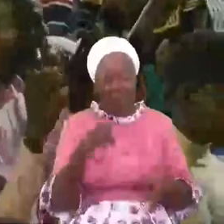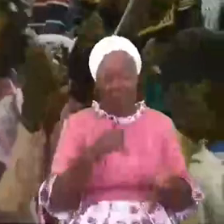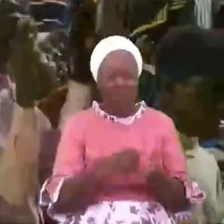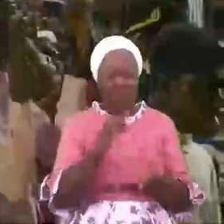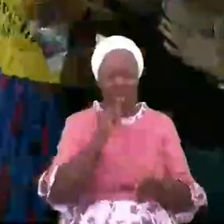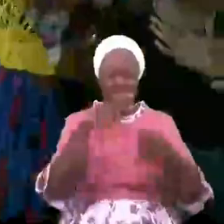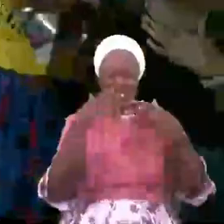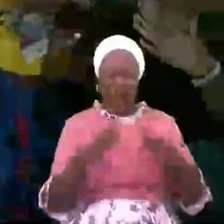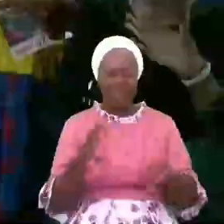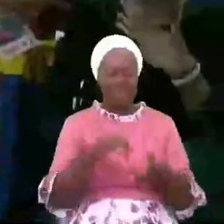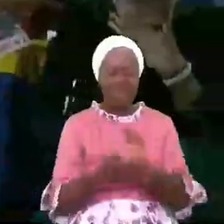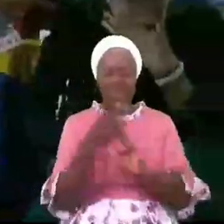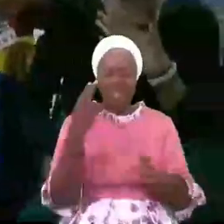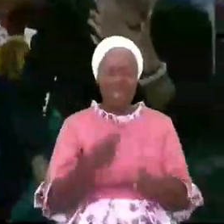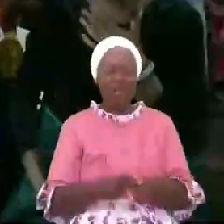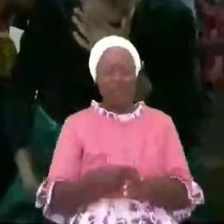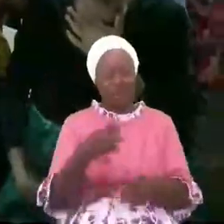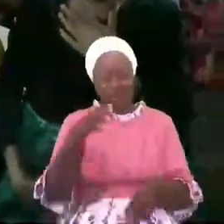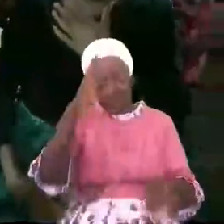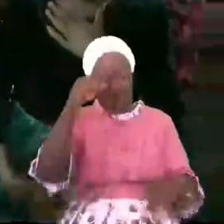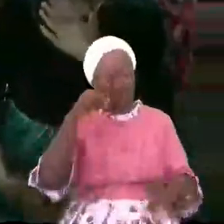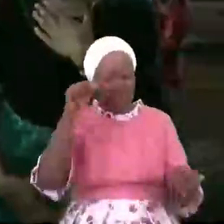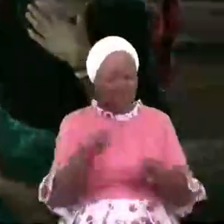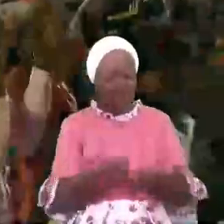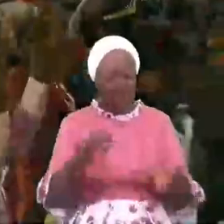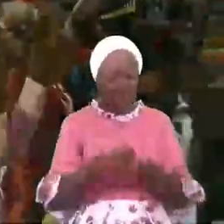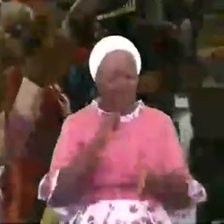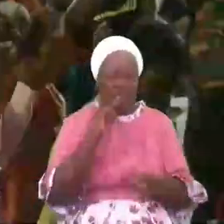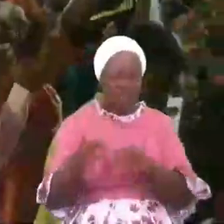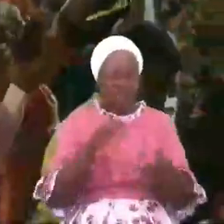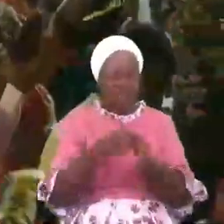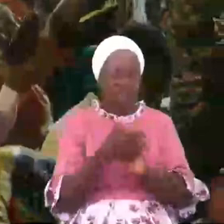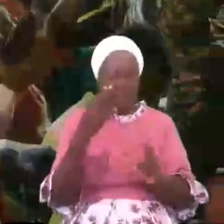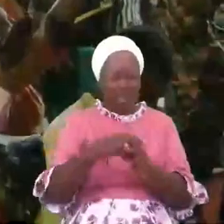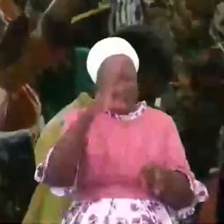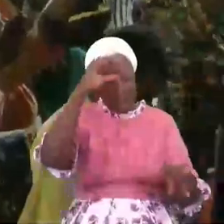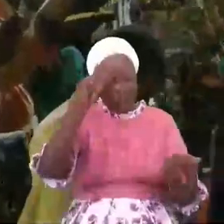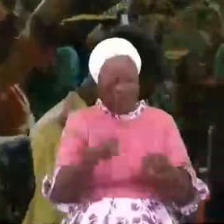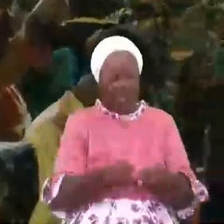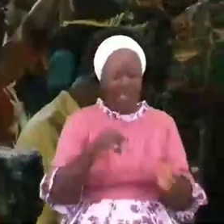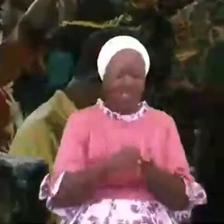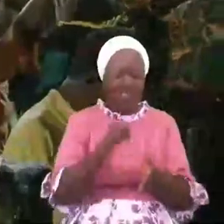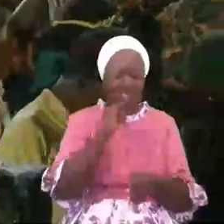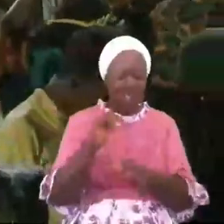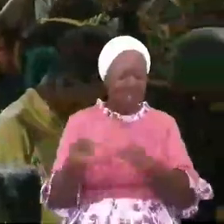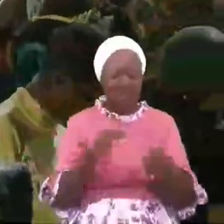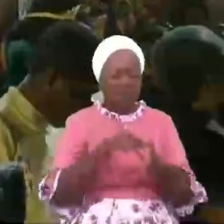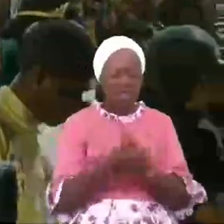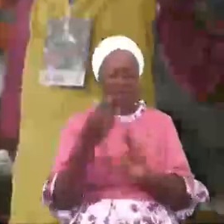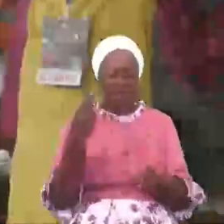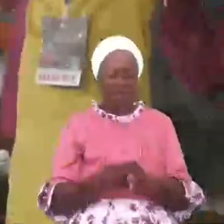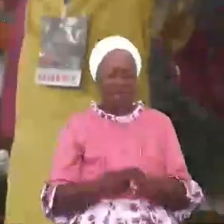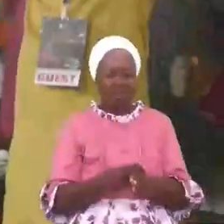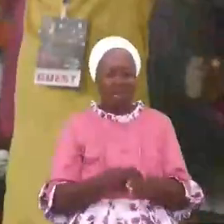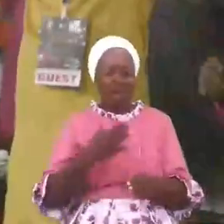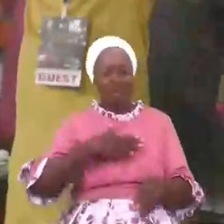fait. Sœur, c'est fait. Frère, c'est fait. Mon fils